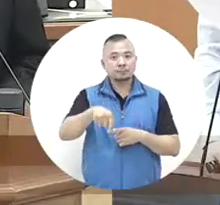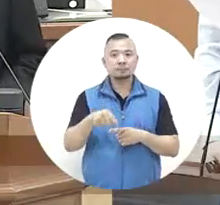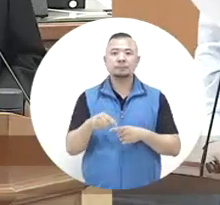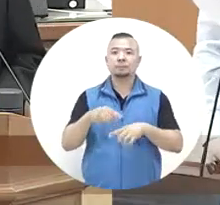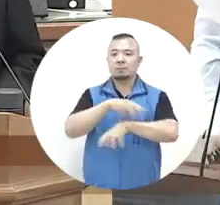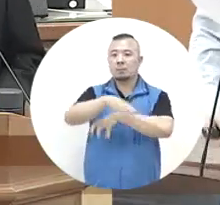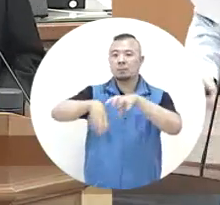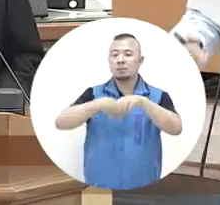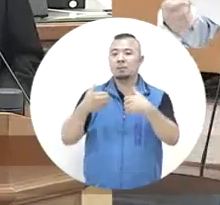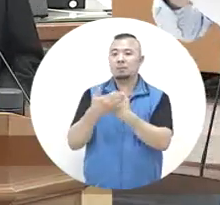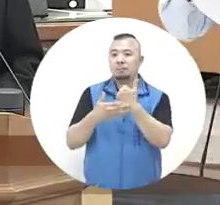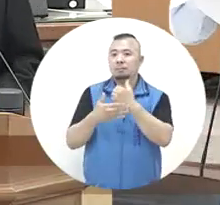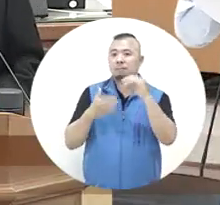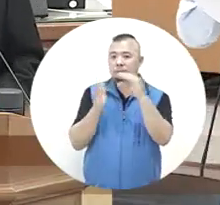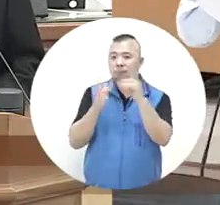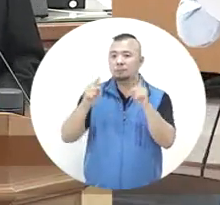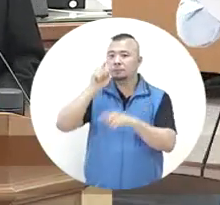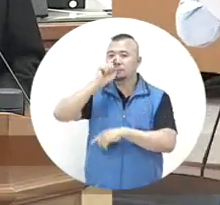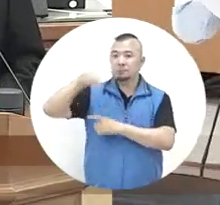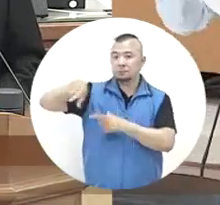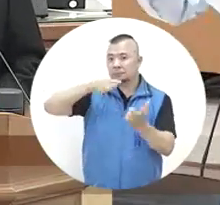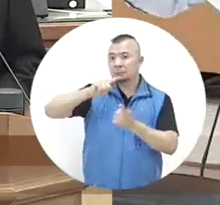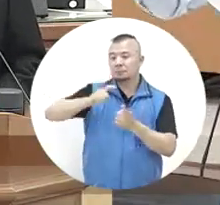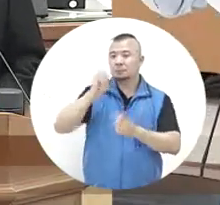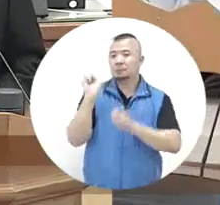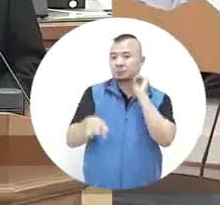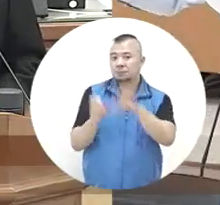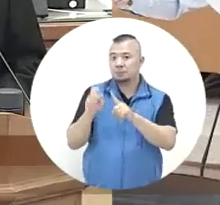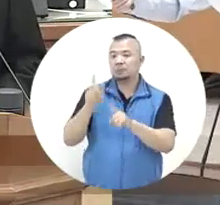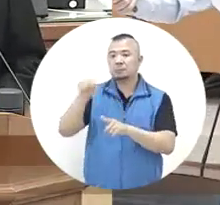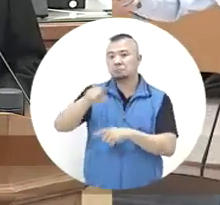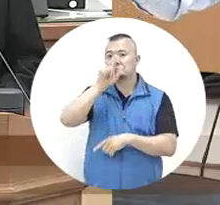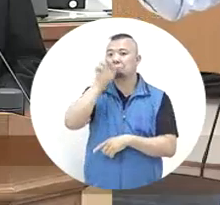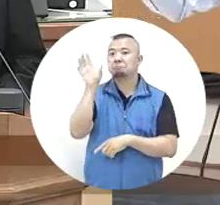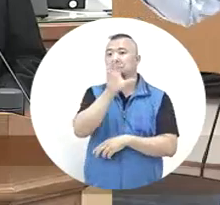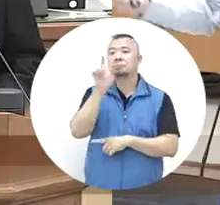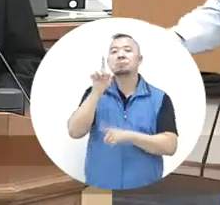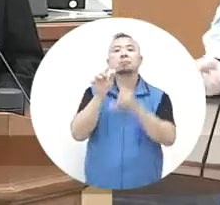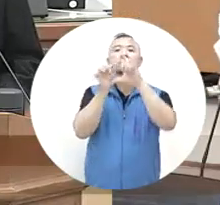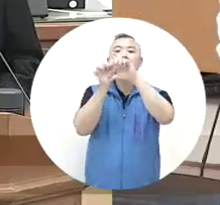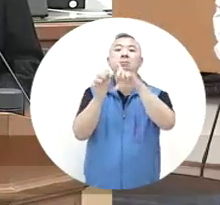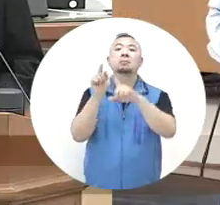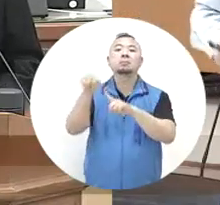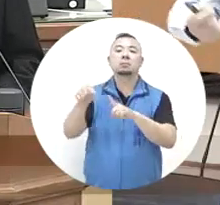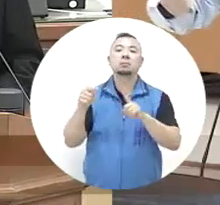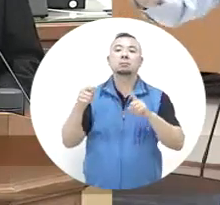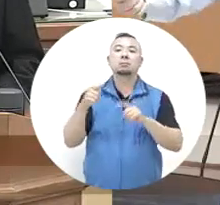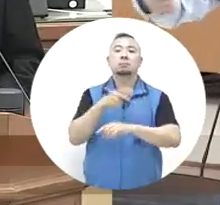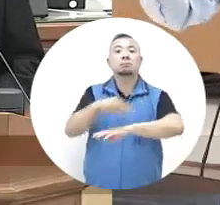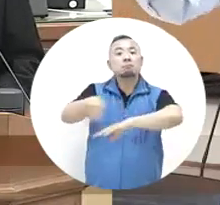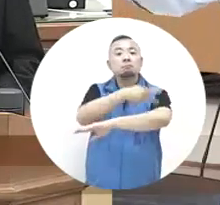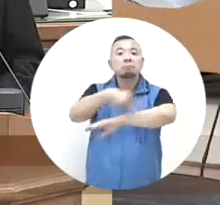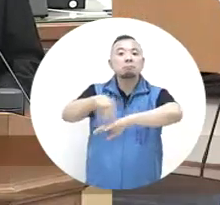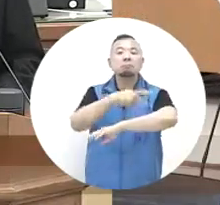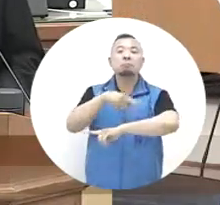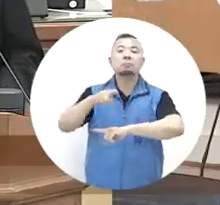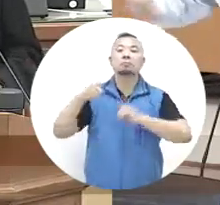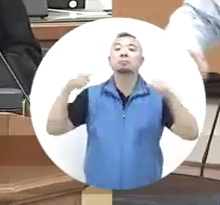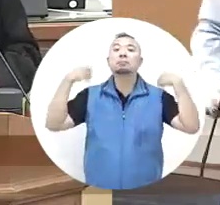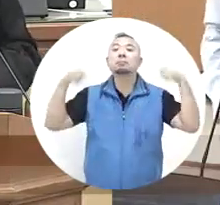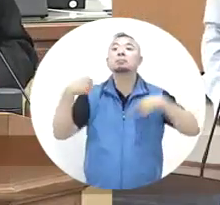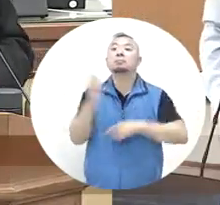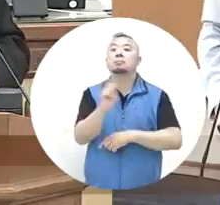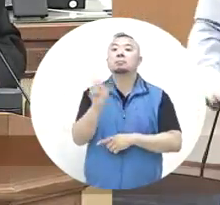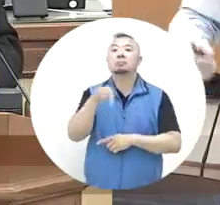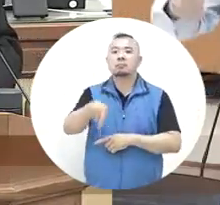题啦哈，哦，那个。我们莺歌区啊，很多民众齁，哦，都是以坐火车齁，哦，来上